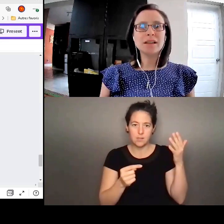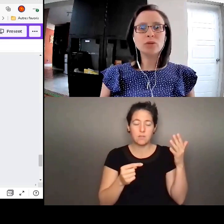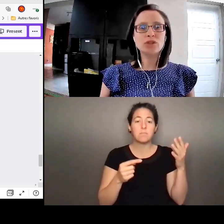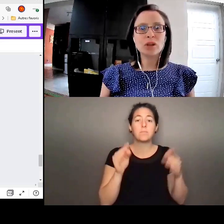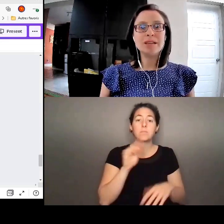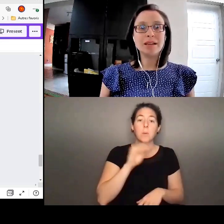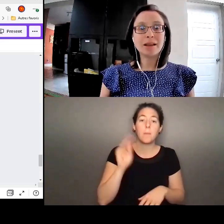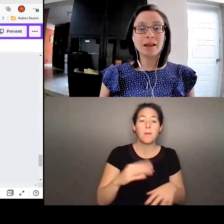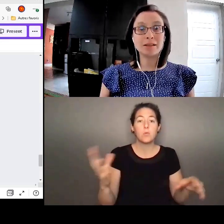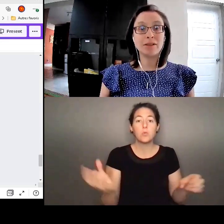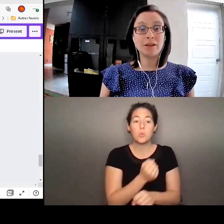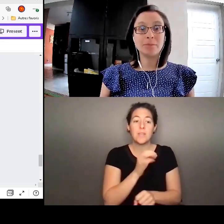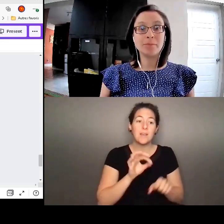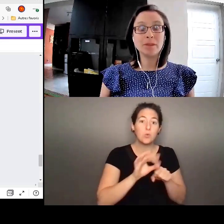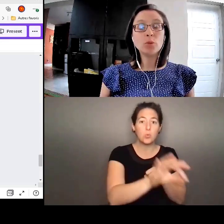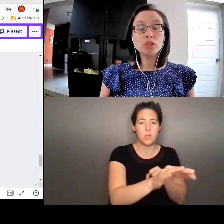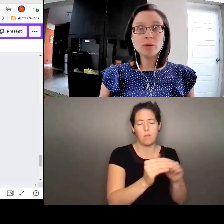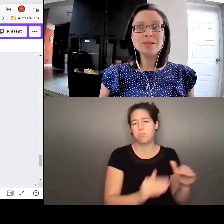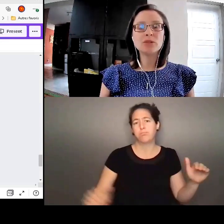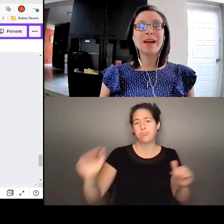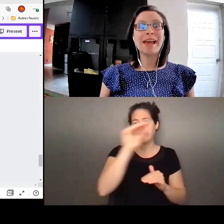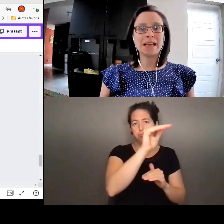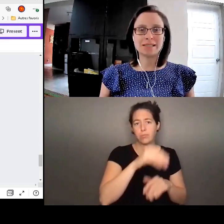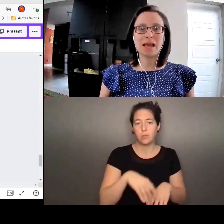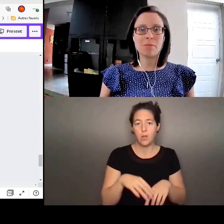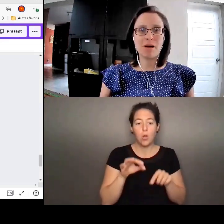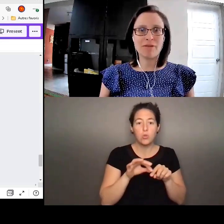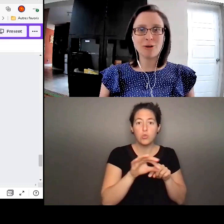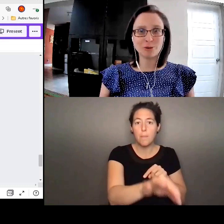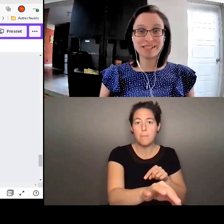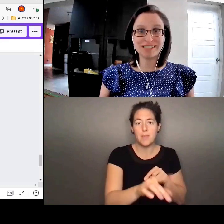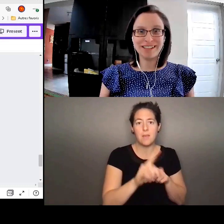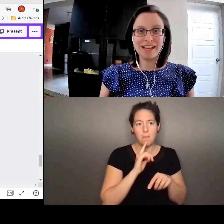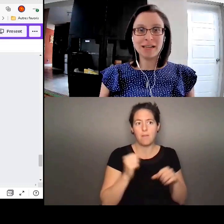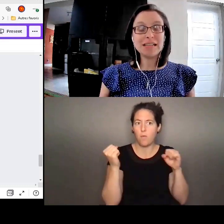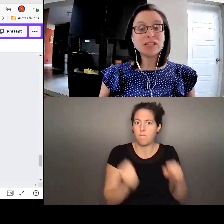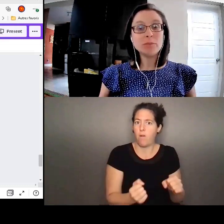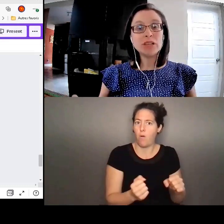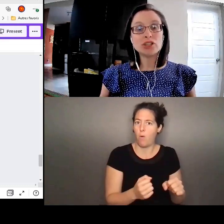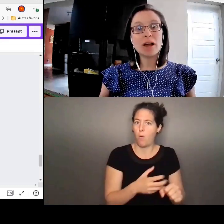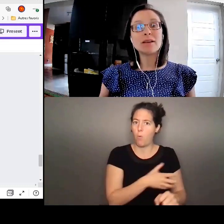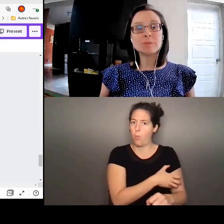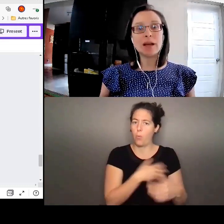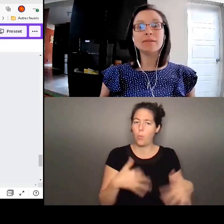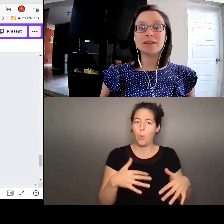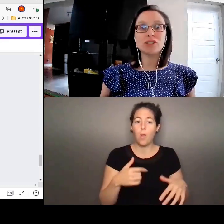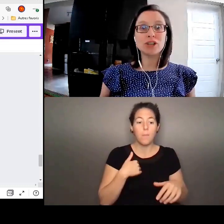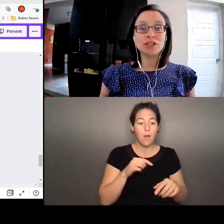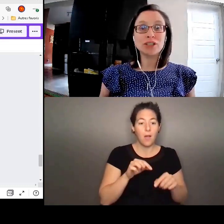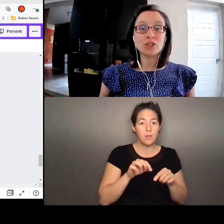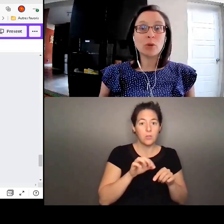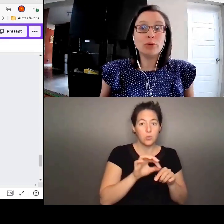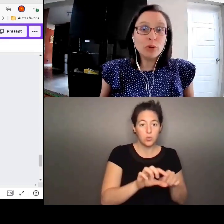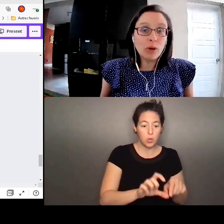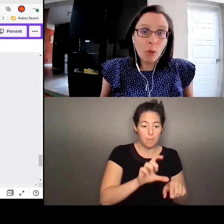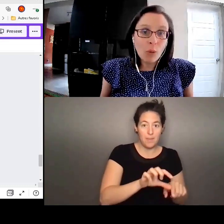succès de nos semis est très élevé. Nos semis sont extrêmement forts aussi. Les semis que je transplante dans le sol